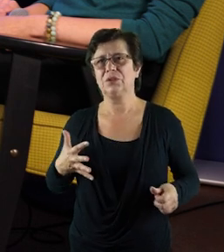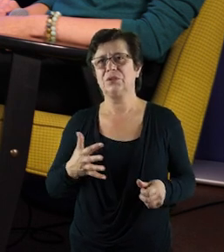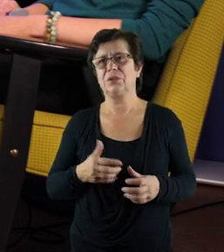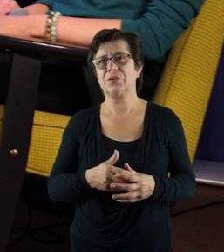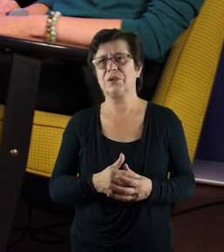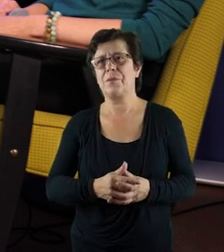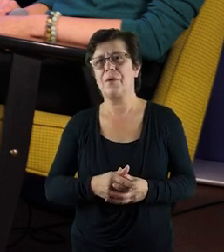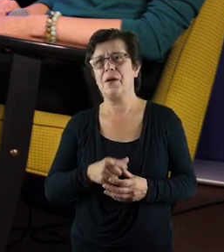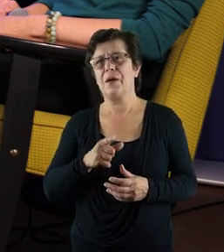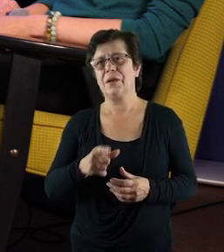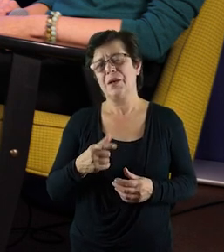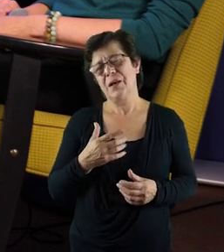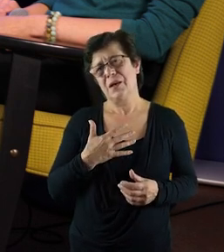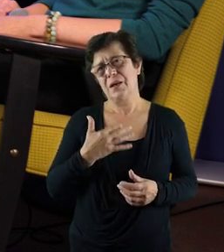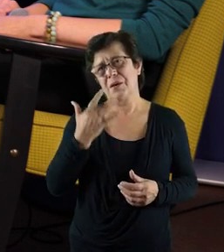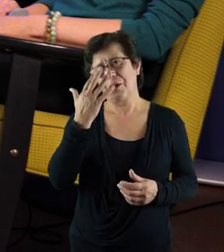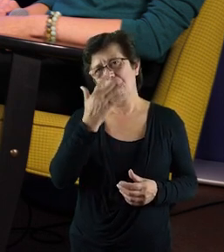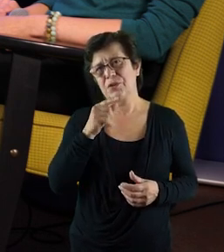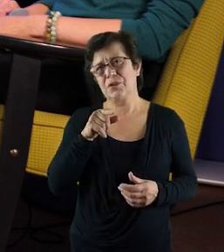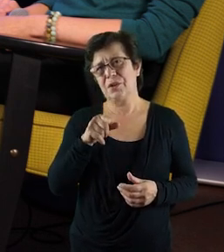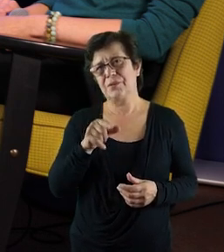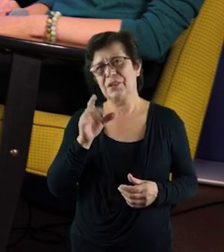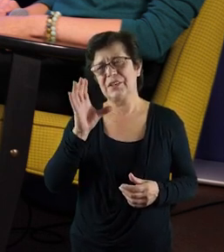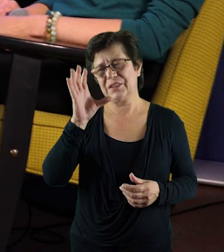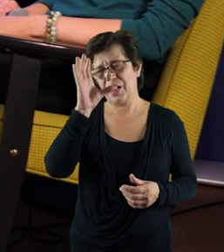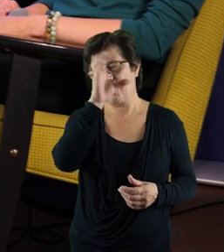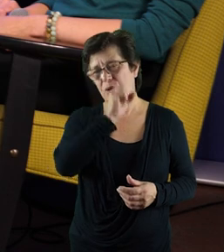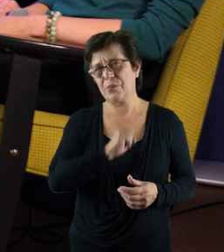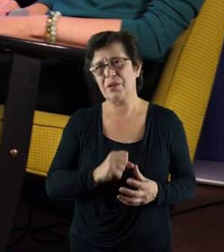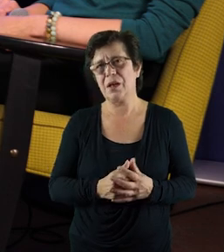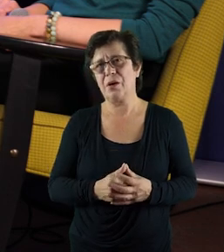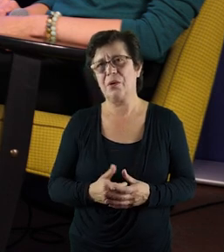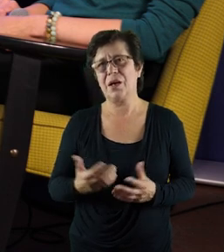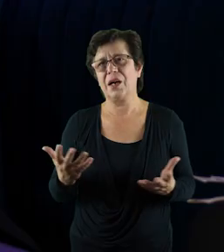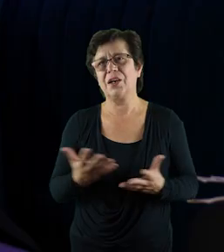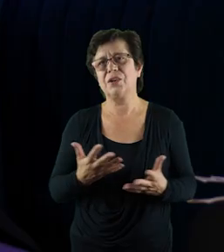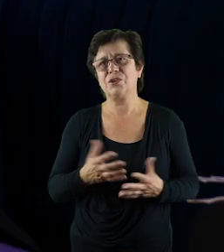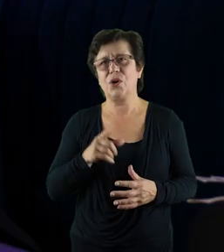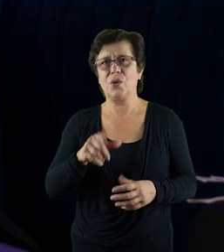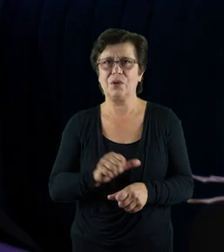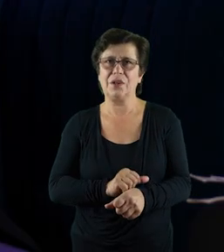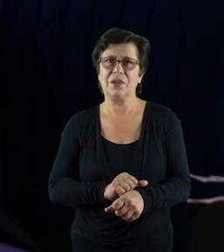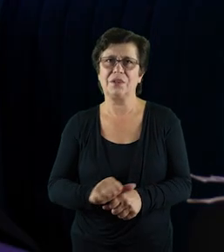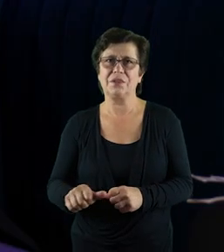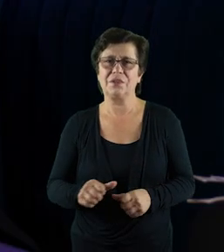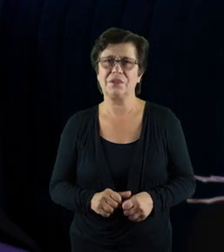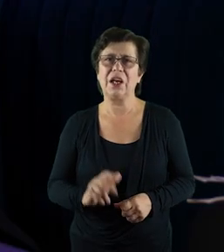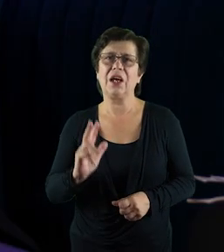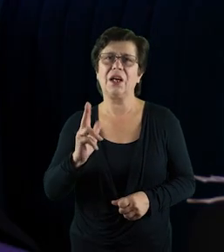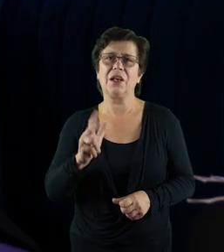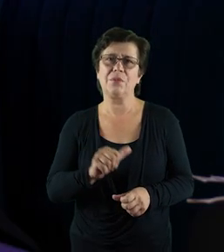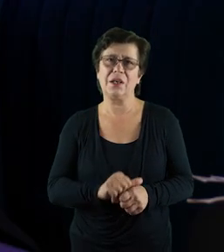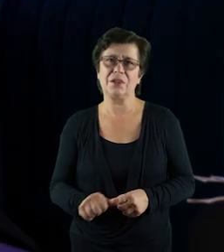I mam wrażenie, że trochę zapominał, w jakiej rzeczywistości istnieje i kim